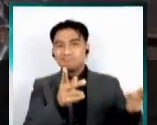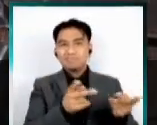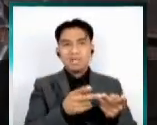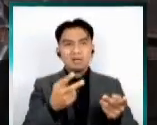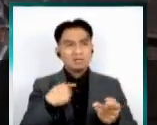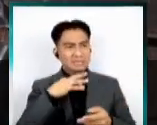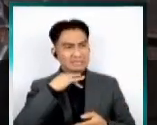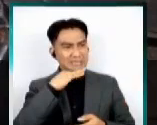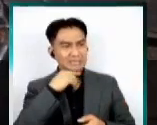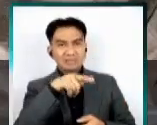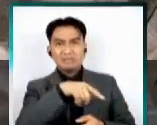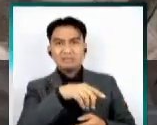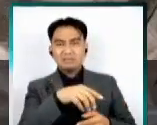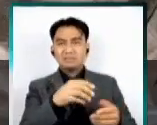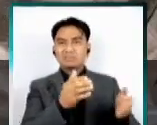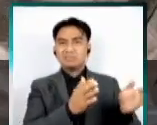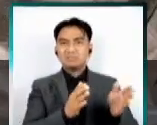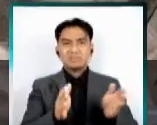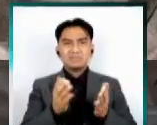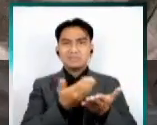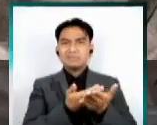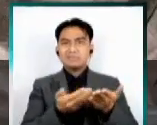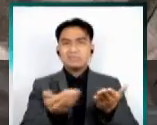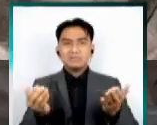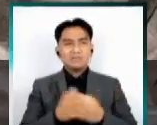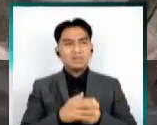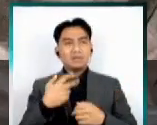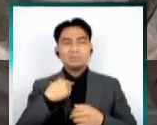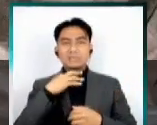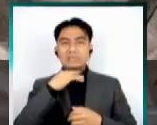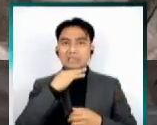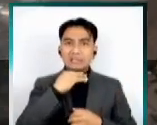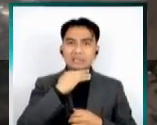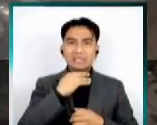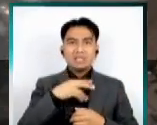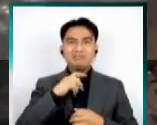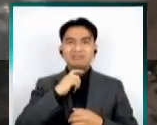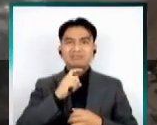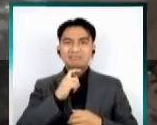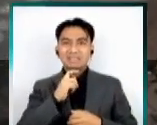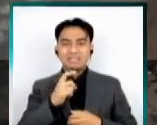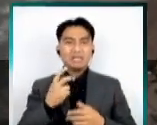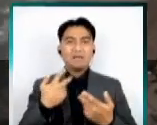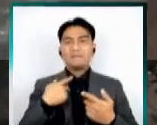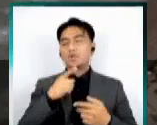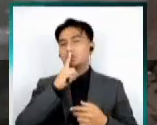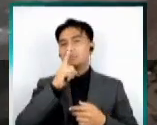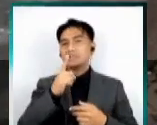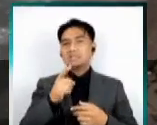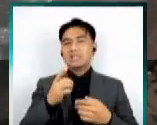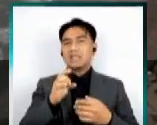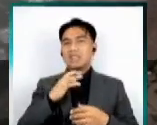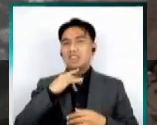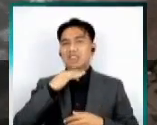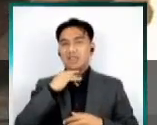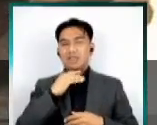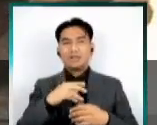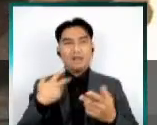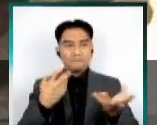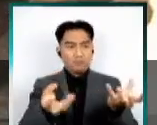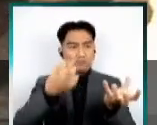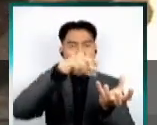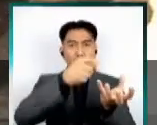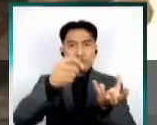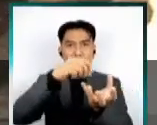nito. Kinakalawang din ang ibang gamit at nangitim ang pinagsasalukan ng tubig na panluto ng taho. Maging